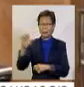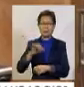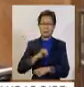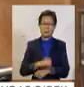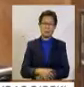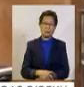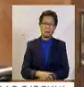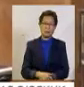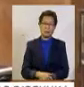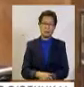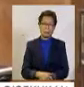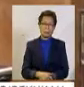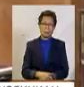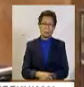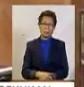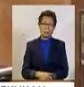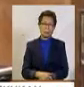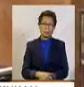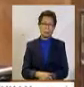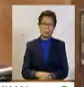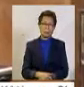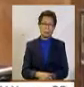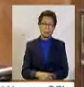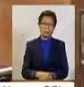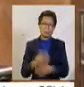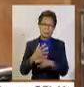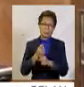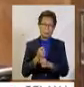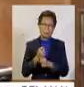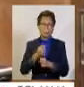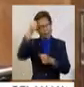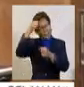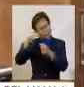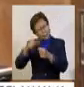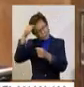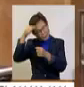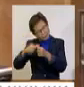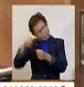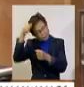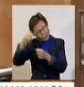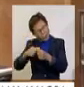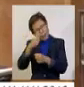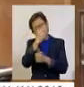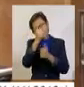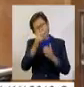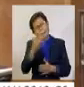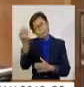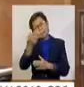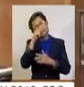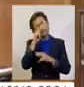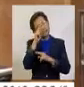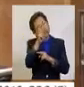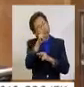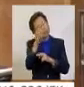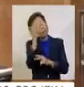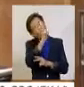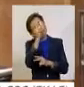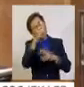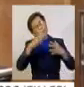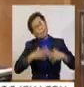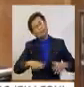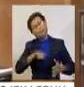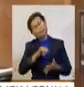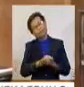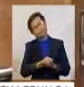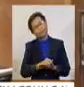Eruzami supaya dapat mengimbau kembali sebab mana-mana peminat yang biasa menonton beliau menyanyi menggunakan pakaian itu